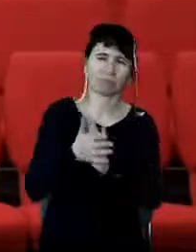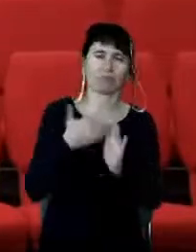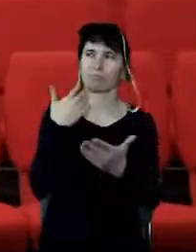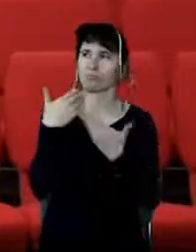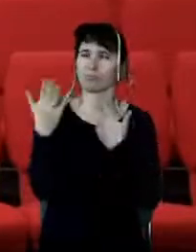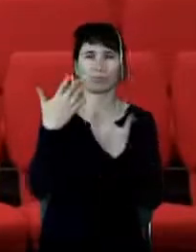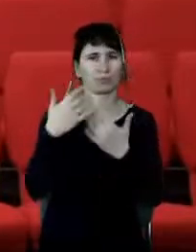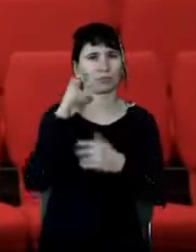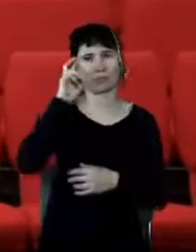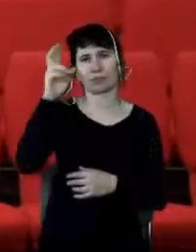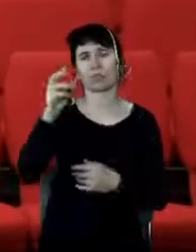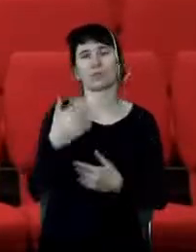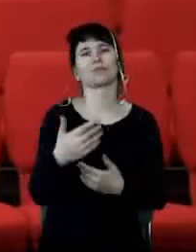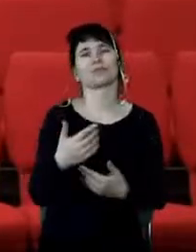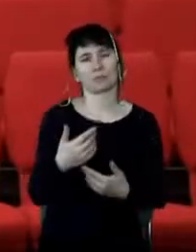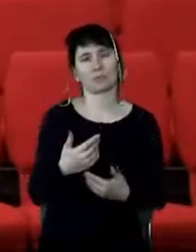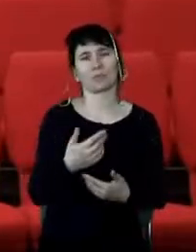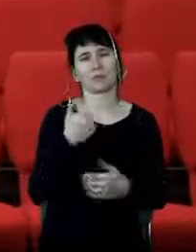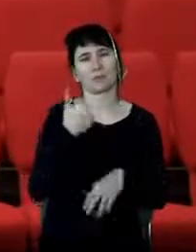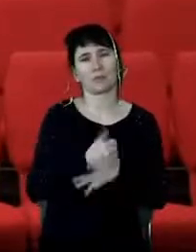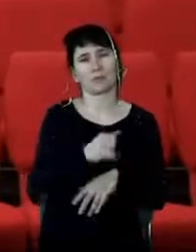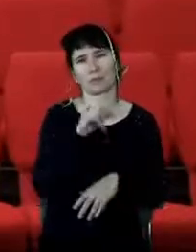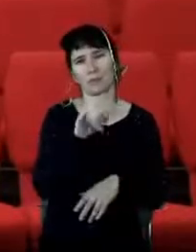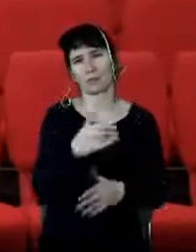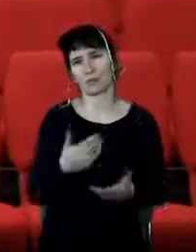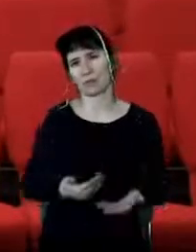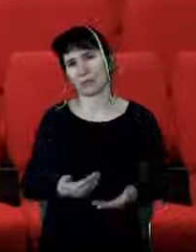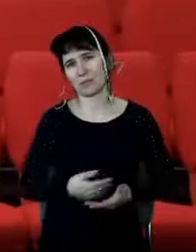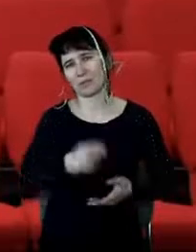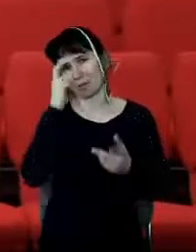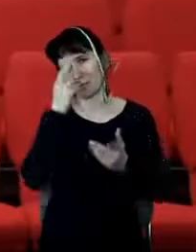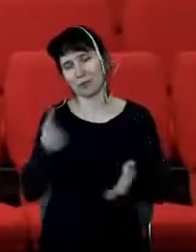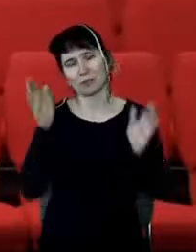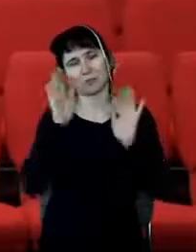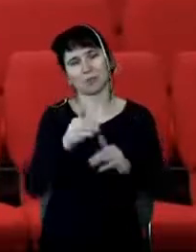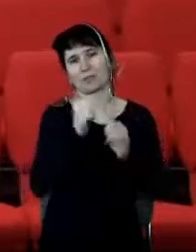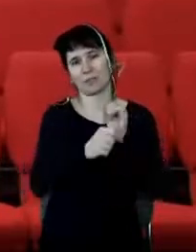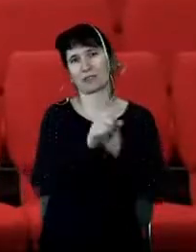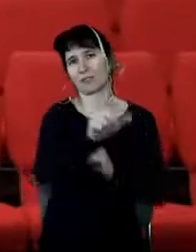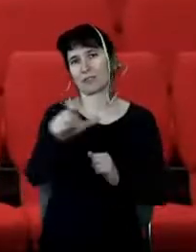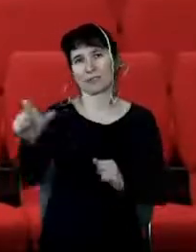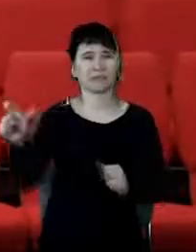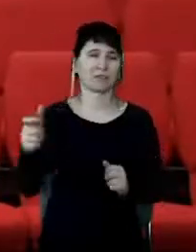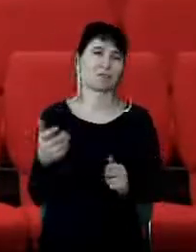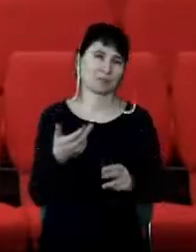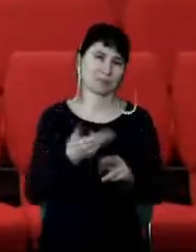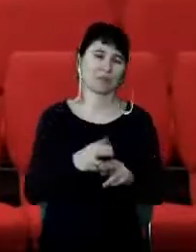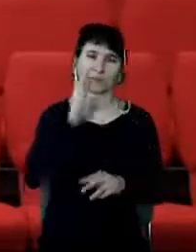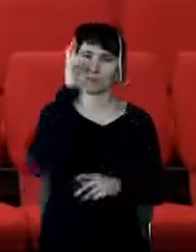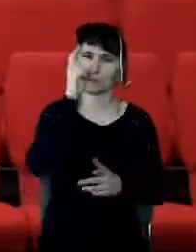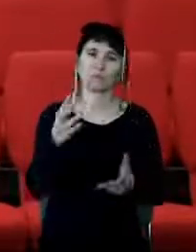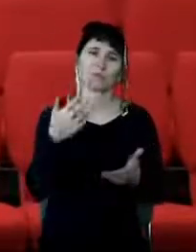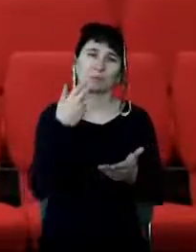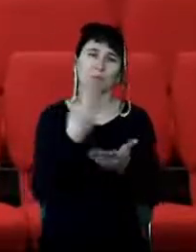Нього, бачити Господа перед собою. Кожного із нас хай Бог благословить в нашому житті. І Бог